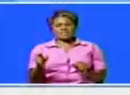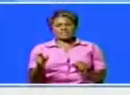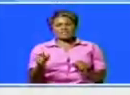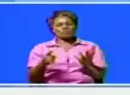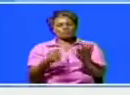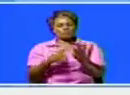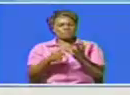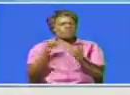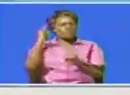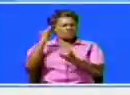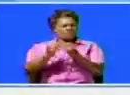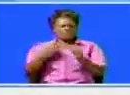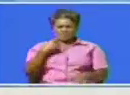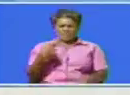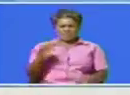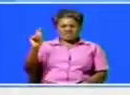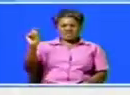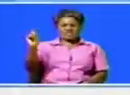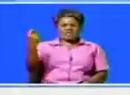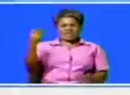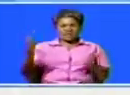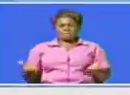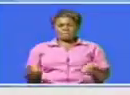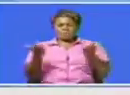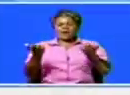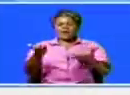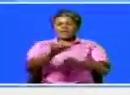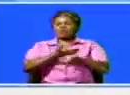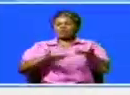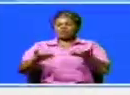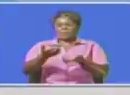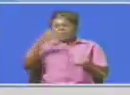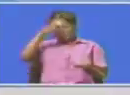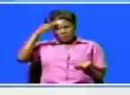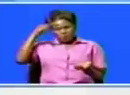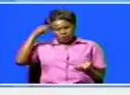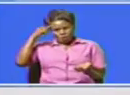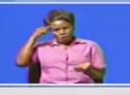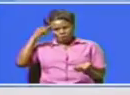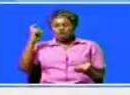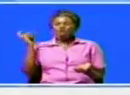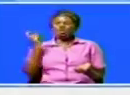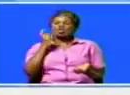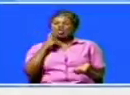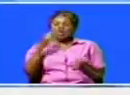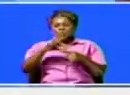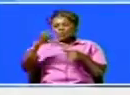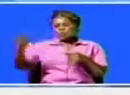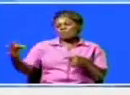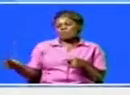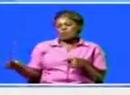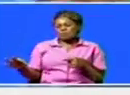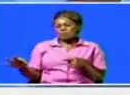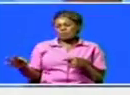hesabu mwishoni tutasema Kenya imeimarika kiuchumi juu ya kile kibanda cha mama mboga, kile